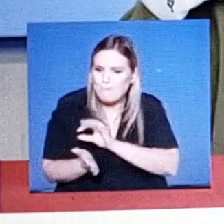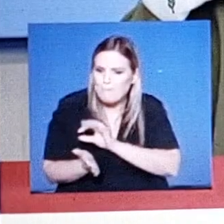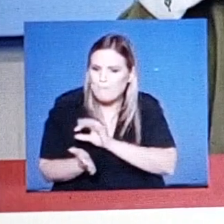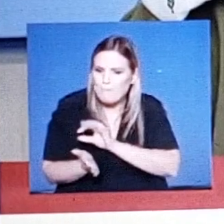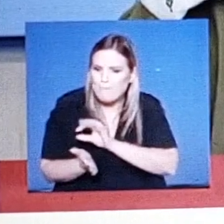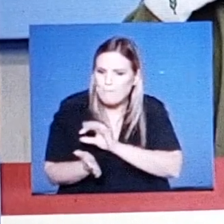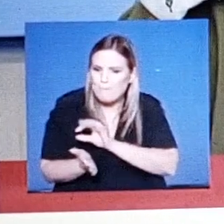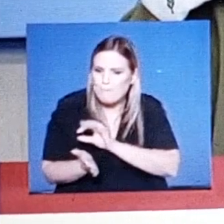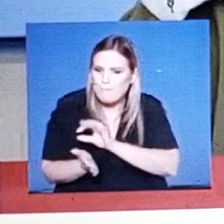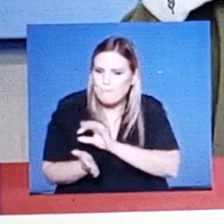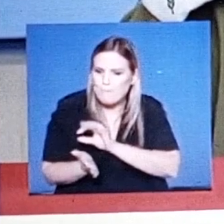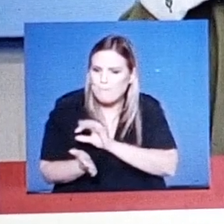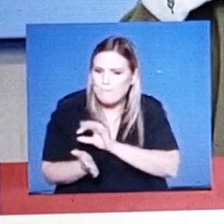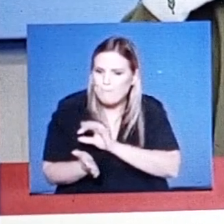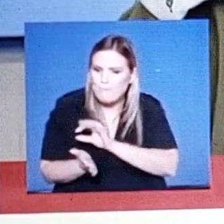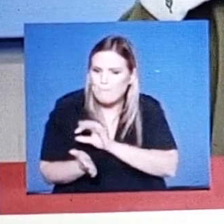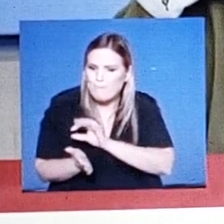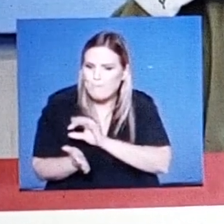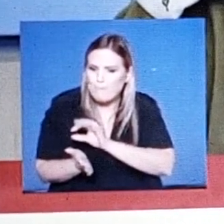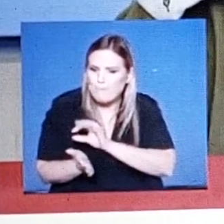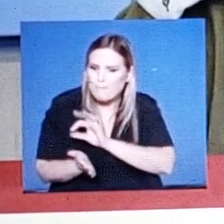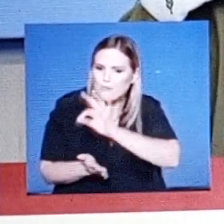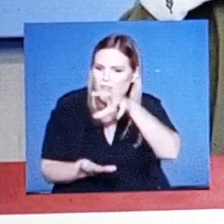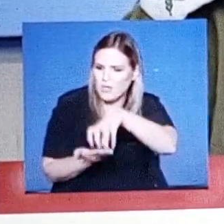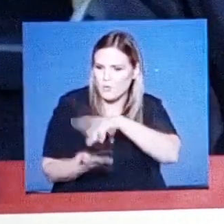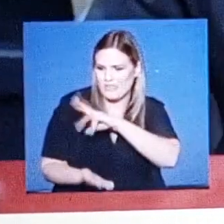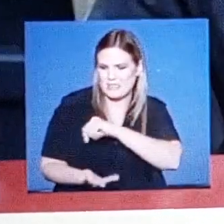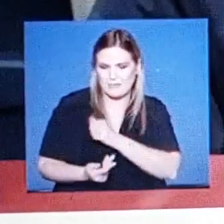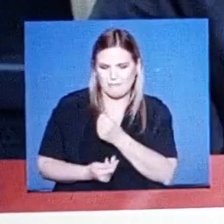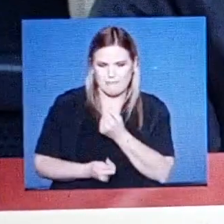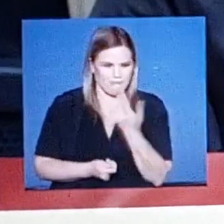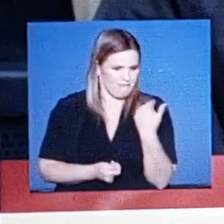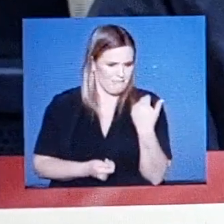pour l'autorité palestinienne. Il y a peu de temps,